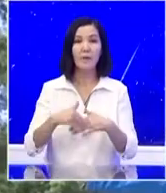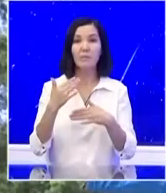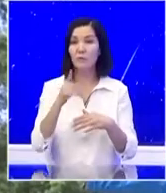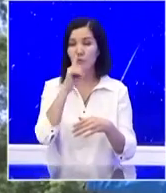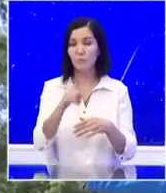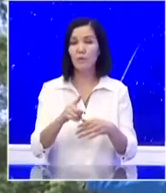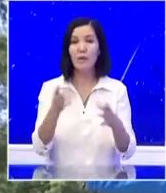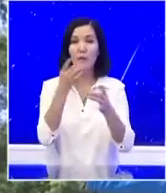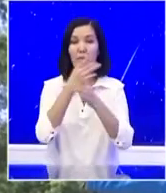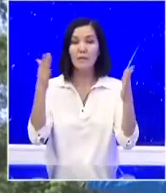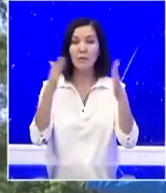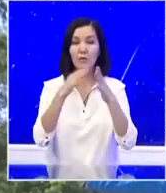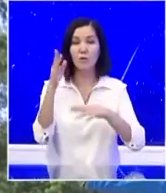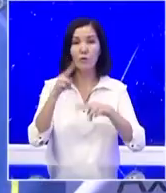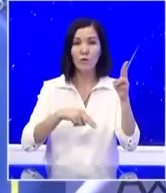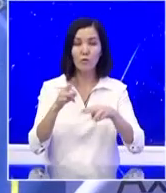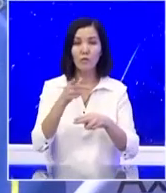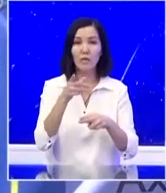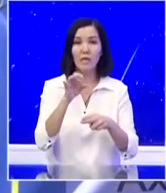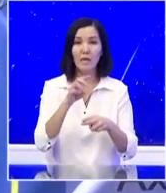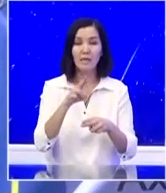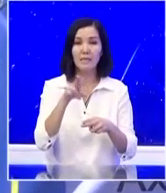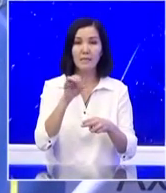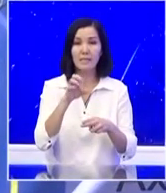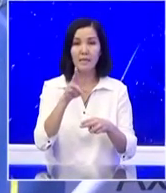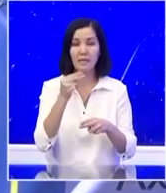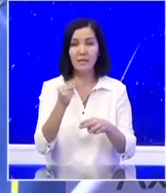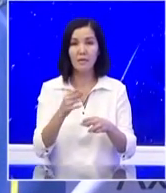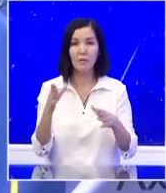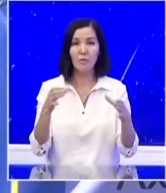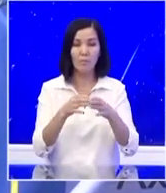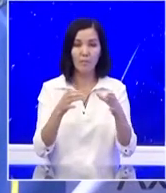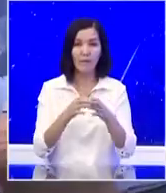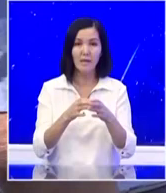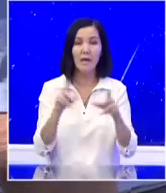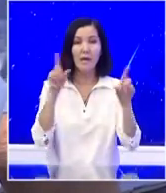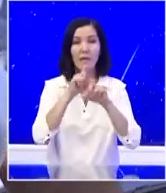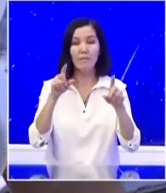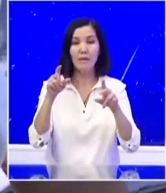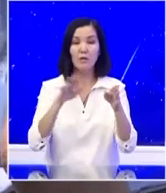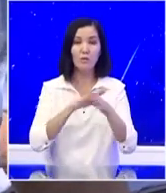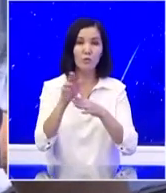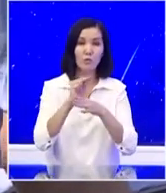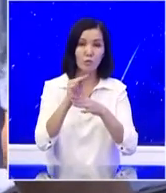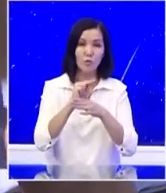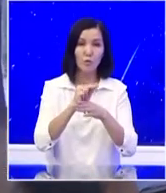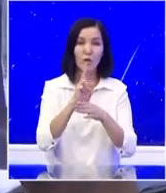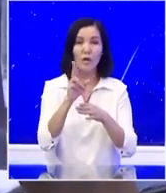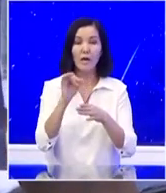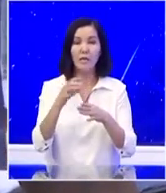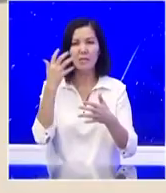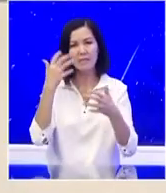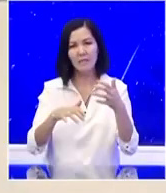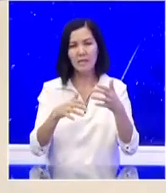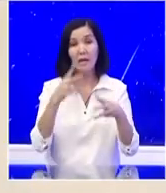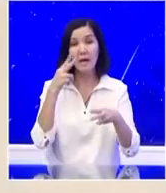Мәдениет үйінің құрылыс жұмысына жауапты Град-центр жеке шаруашылық серіктестігі. Бас мердігер ғимараттың жөндеу жұмысын толық қараша айының ортасында